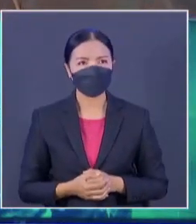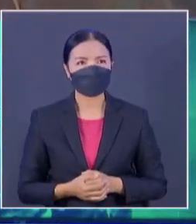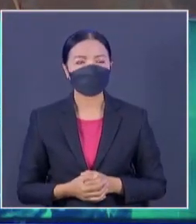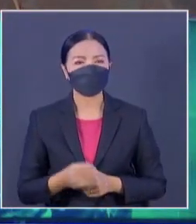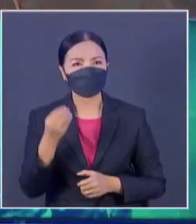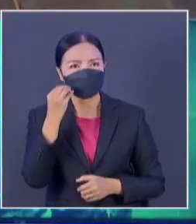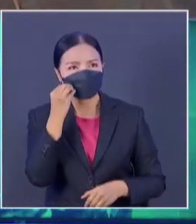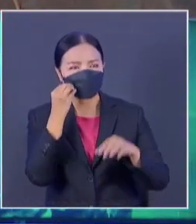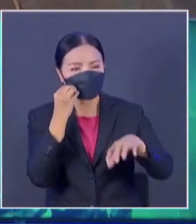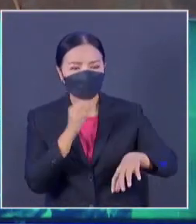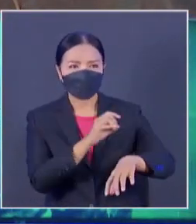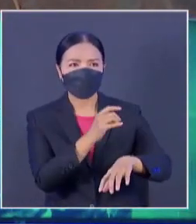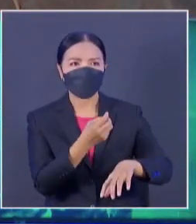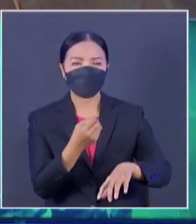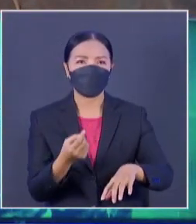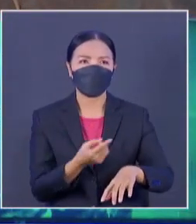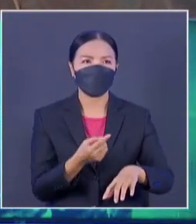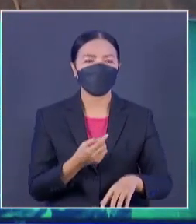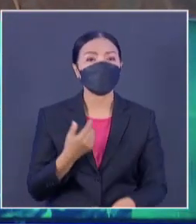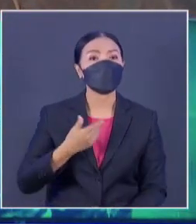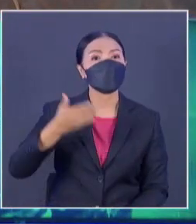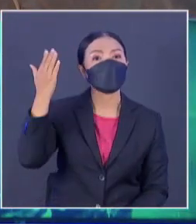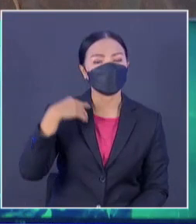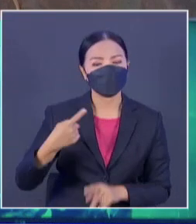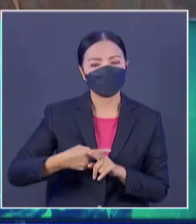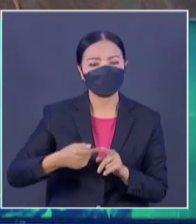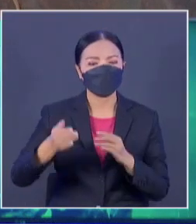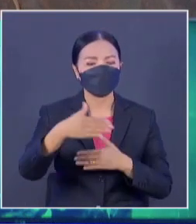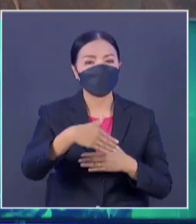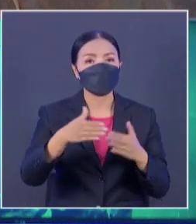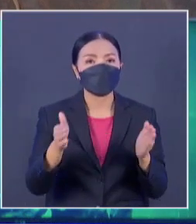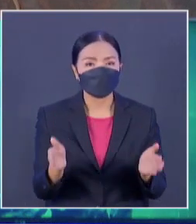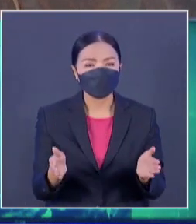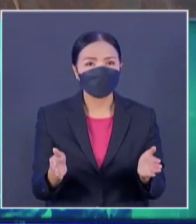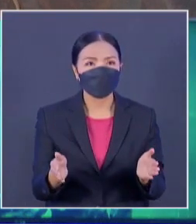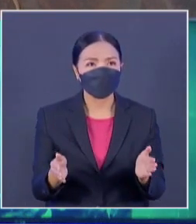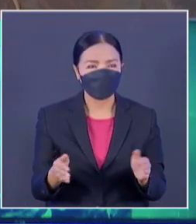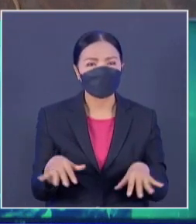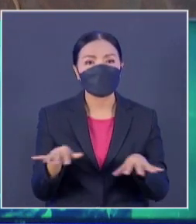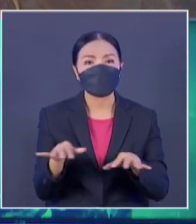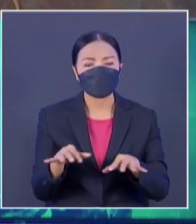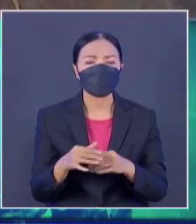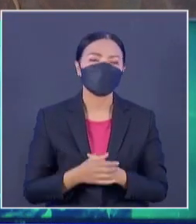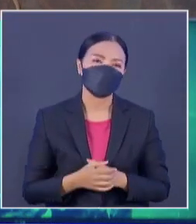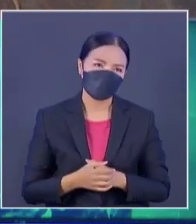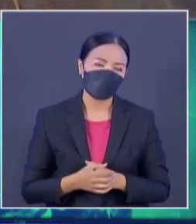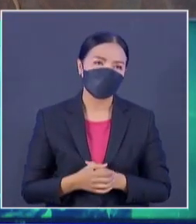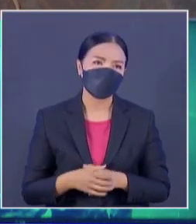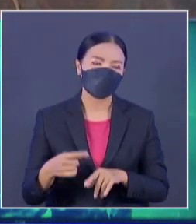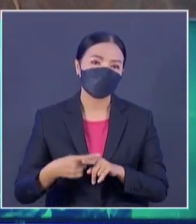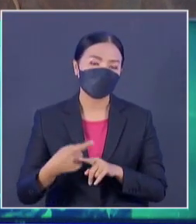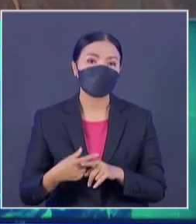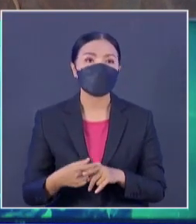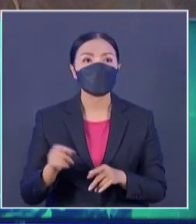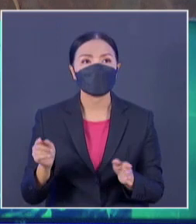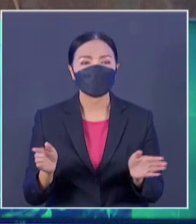อนเนี่ยเราจะเห็นเลยว่าแก๊งพนันออนไลน์แบบนี้มักจะเช่าห้องแถวแล้วก็ทำกันเป็นอุตสาหกรรมนะครับแล้วก็พวกคอลเซ็นเตอร์ด้วยก็จะ